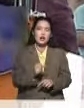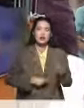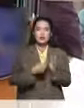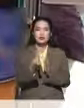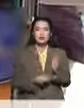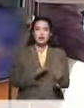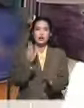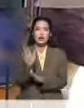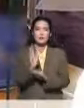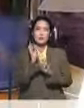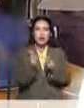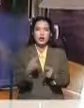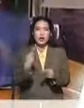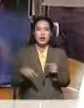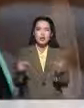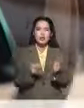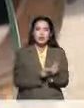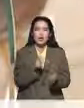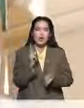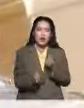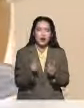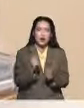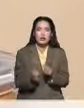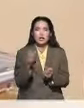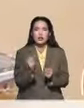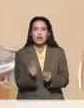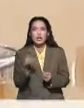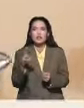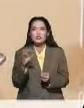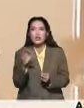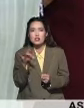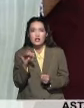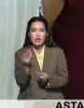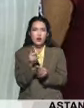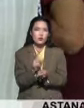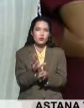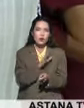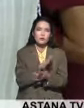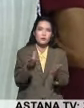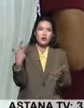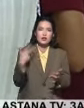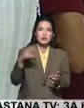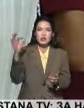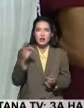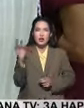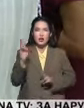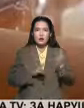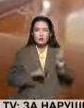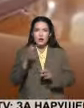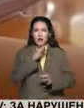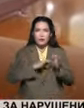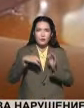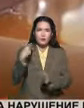приказ, согласно которому разница в цене между оригинальными препаратами и дженериками должна быть не более 30%. Это правило касается